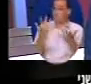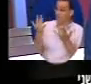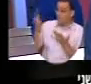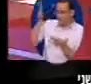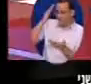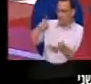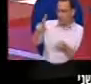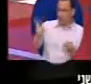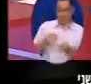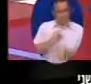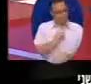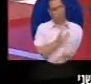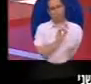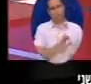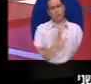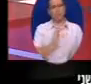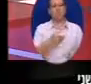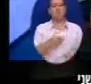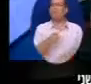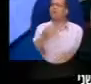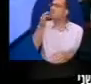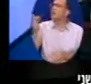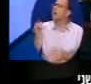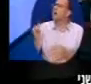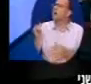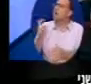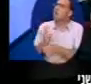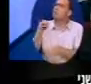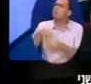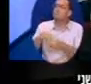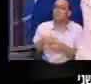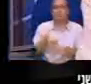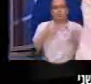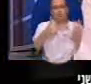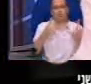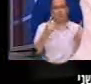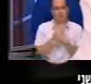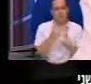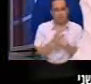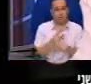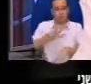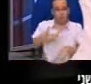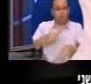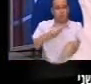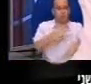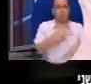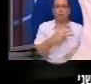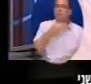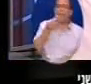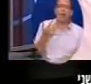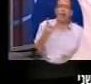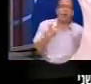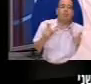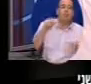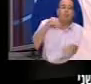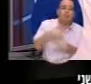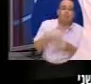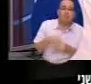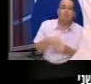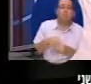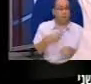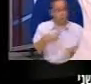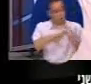בעצם קורה בקורס כזה? קורס כזה מורכב משישה מפגשים, כל מפגש 3 שעות. כמה אנשים זה באגף שלך?